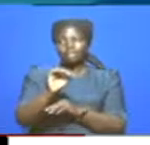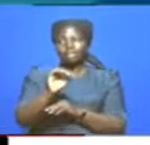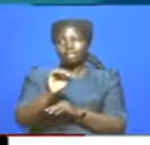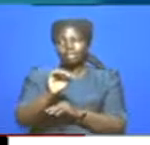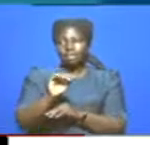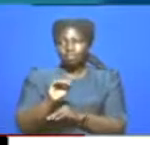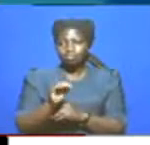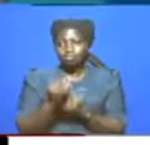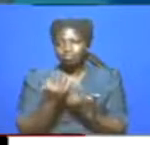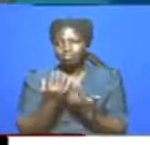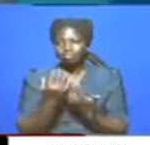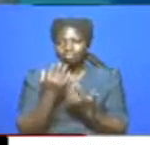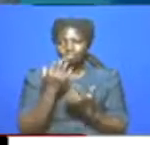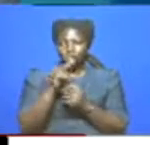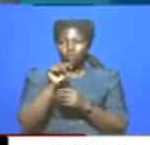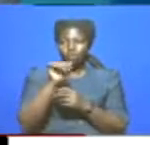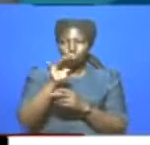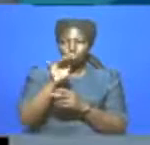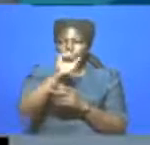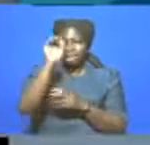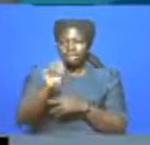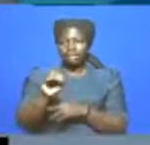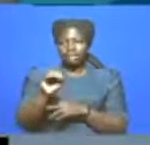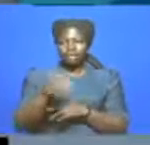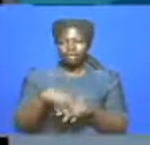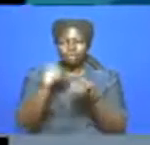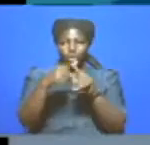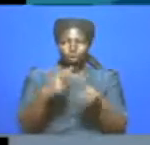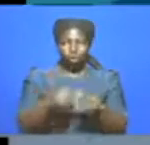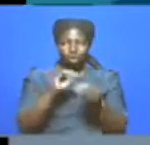maambukizi vilivyothibitishwa kufikia sasa ni watu